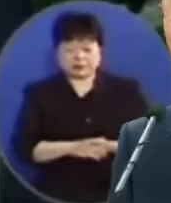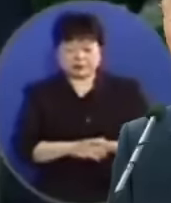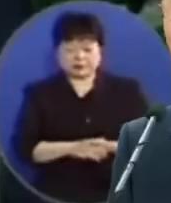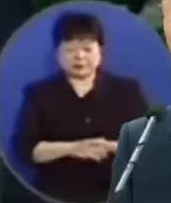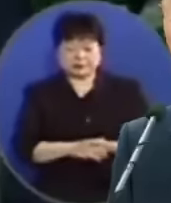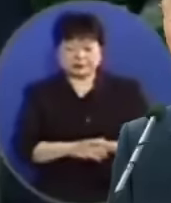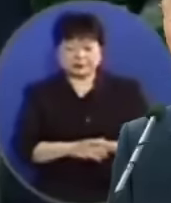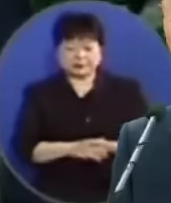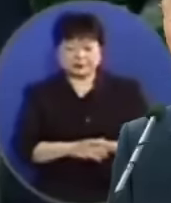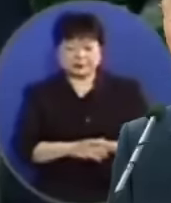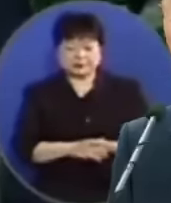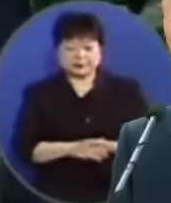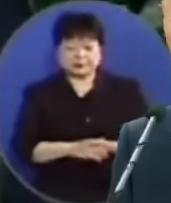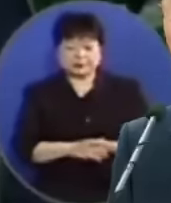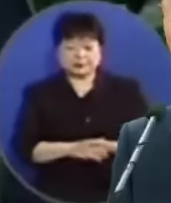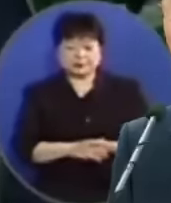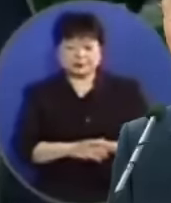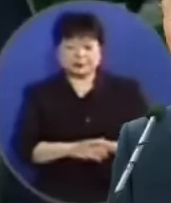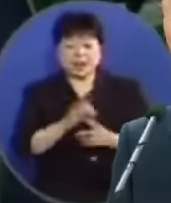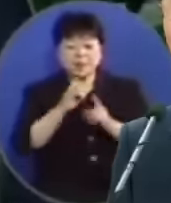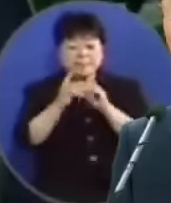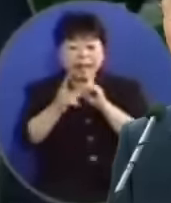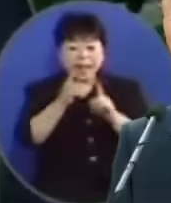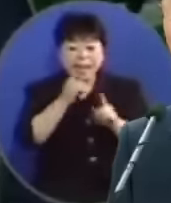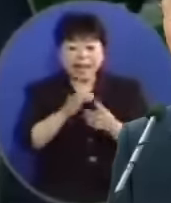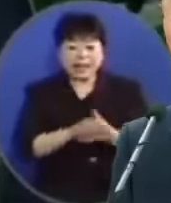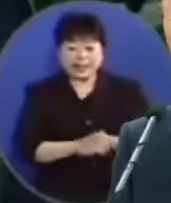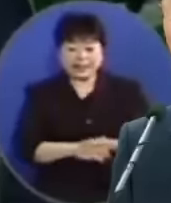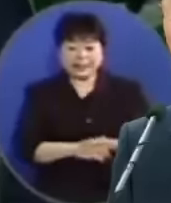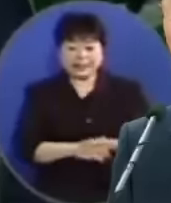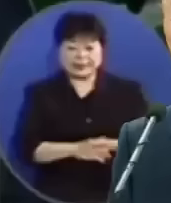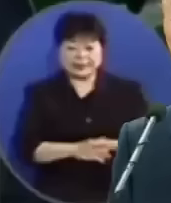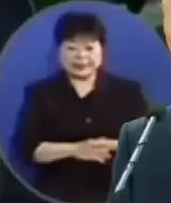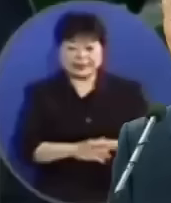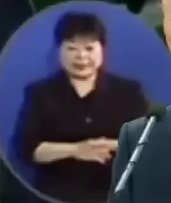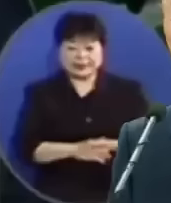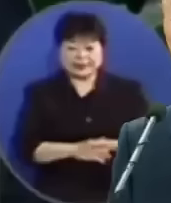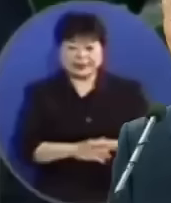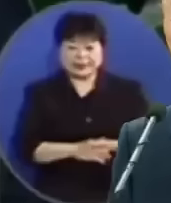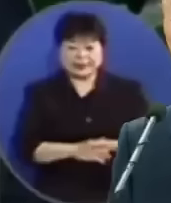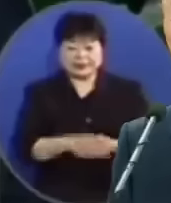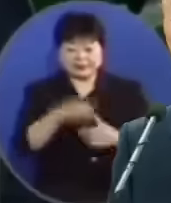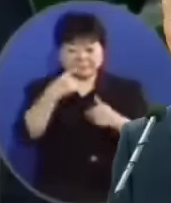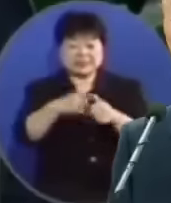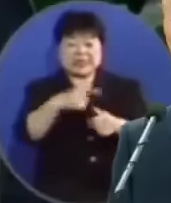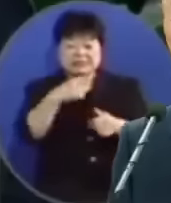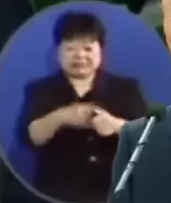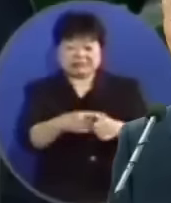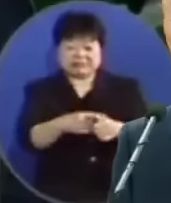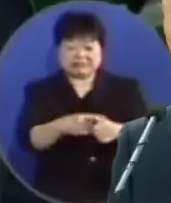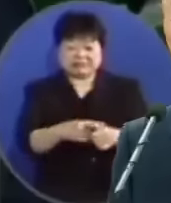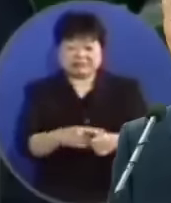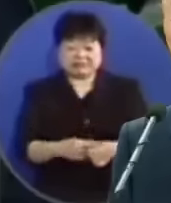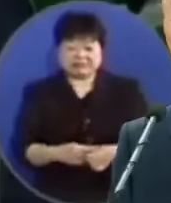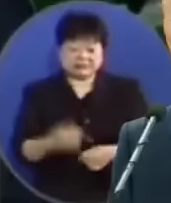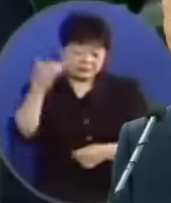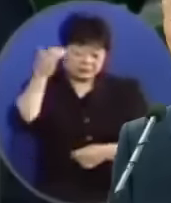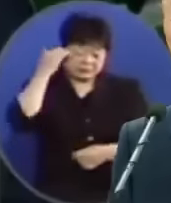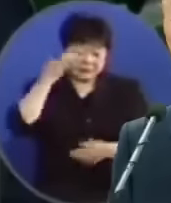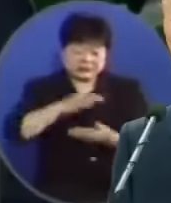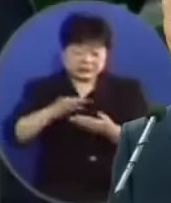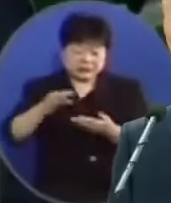것입니다. 말이란 여러분 비난하거나 참수하는 데